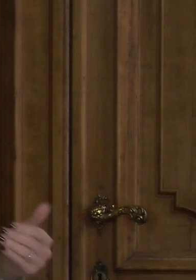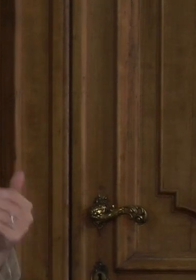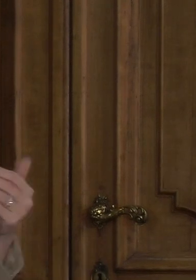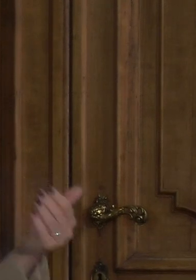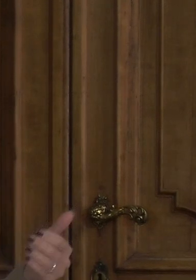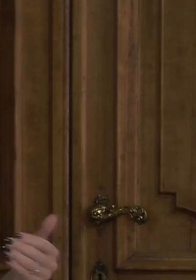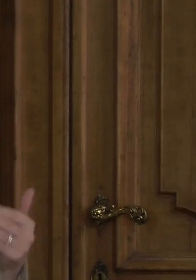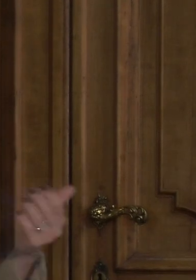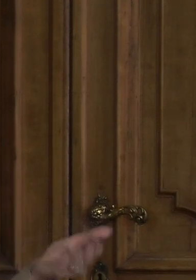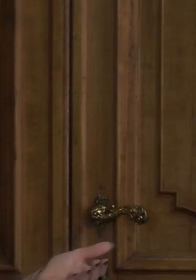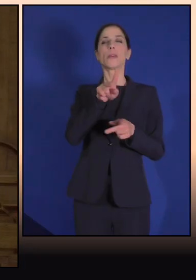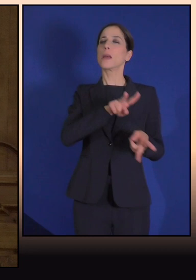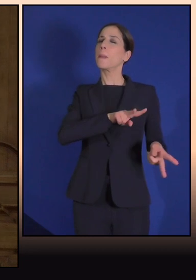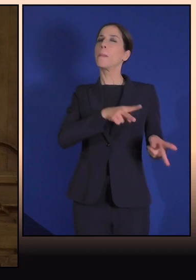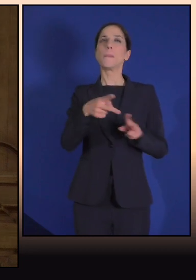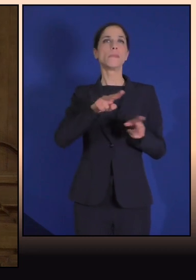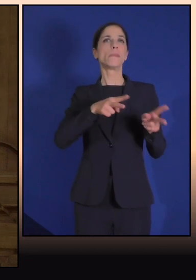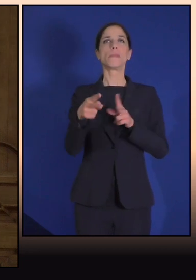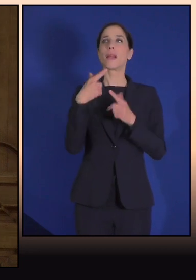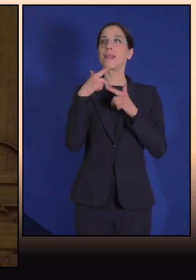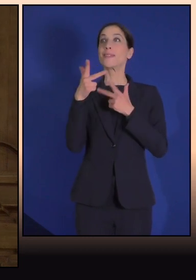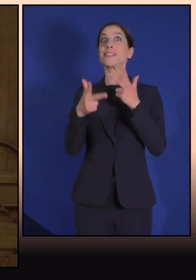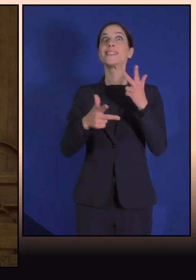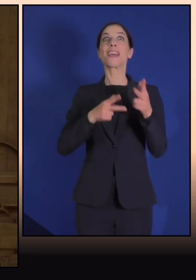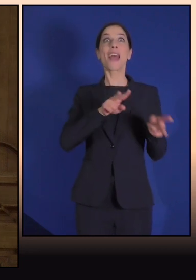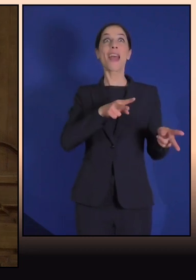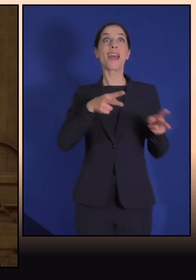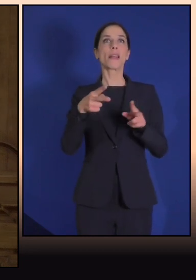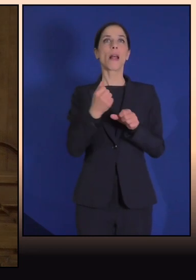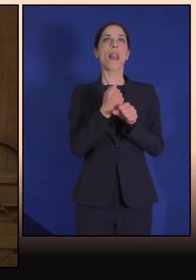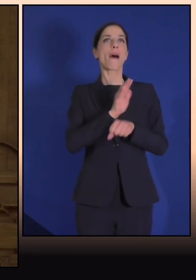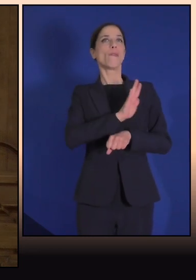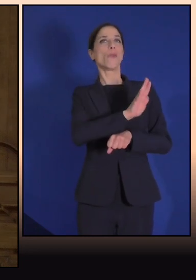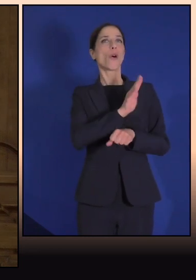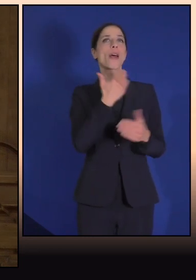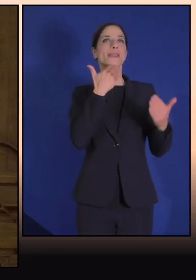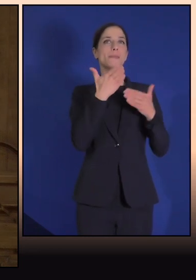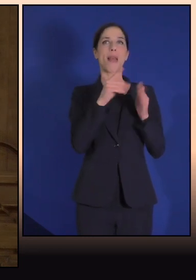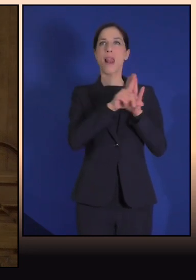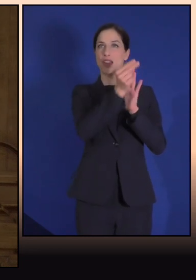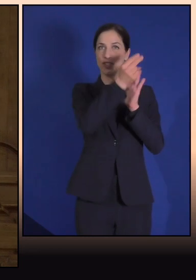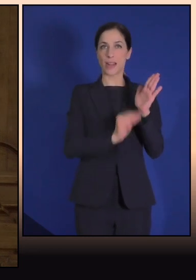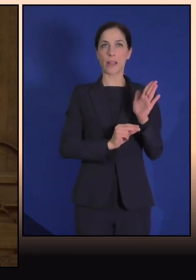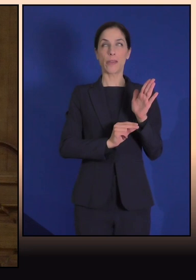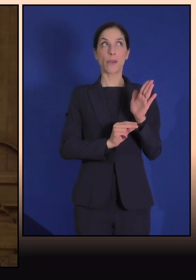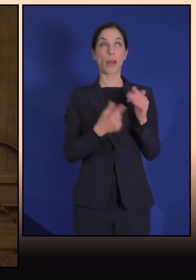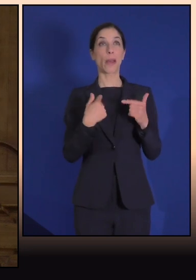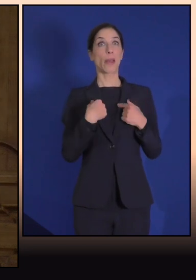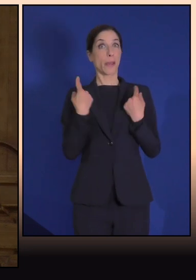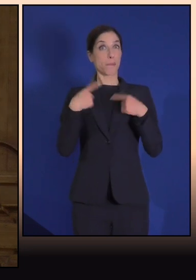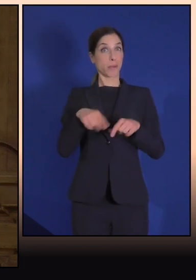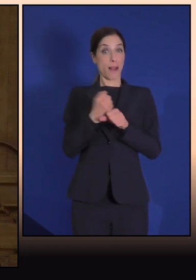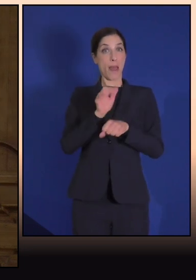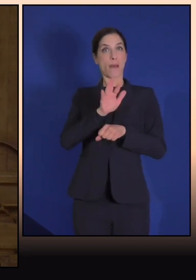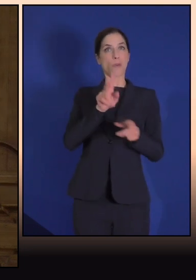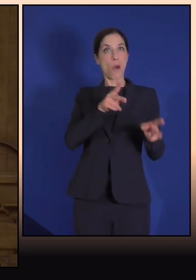traducono in lingua dei segni le attività dell'Assemblea Legislativa, e questo noi riteniamo